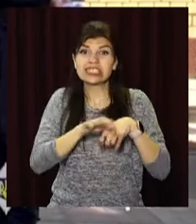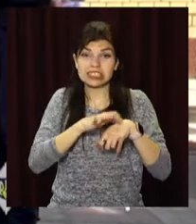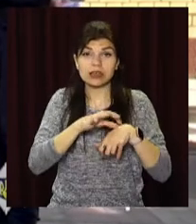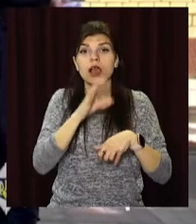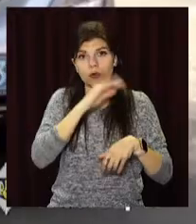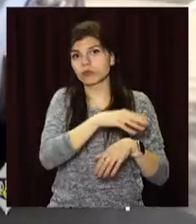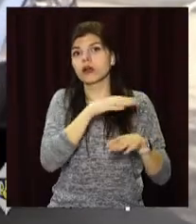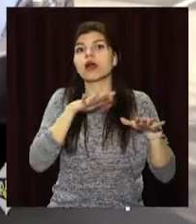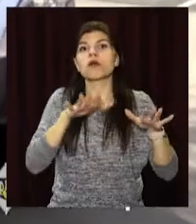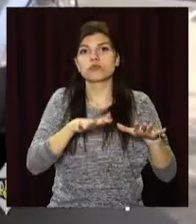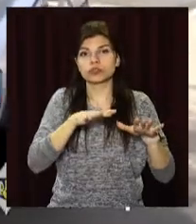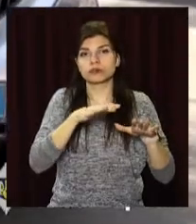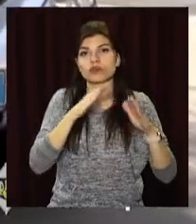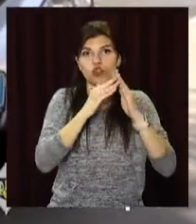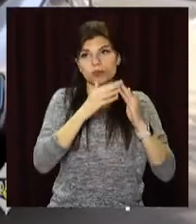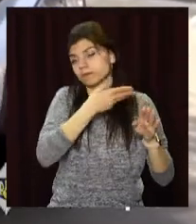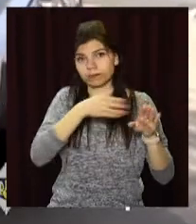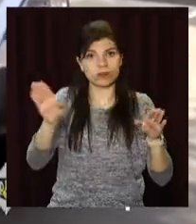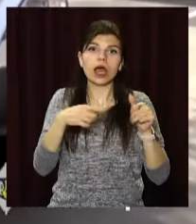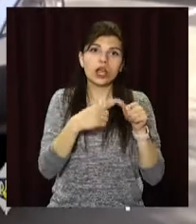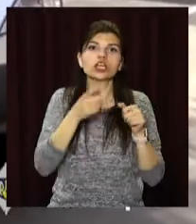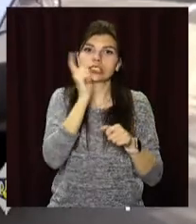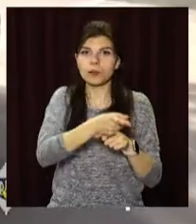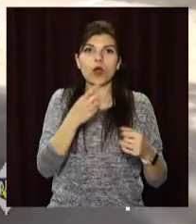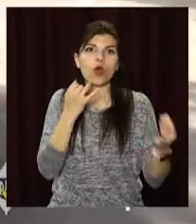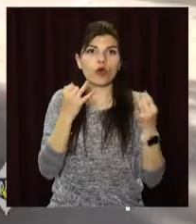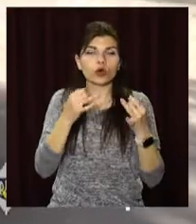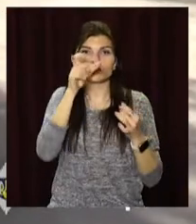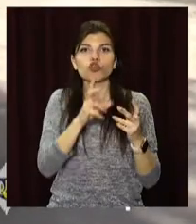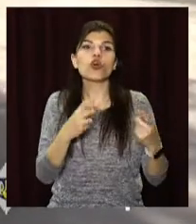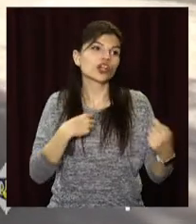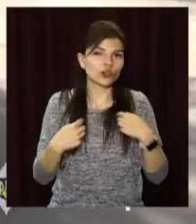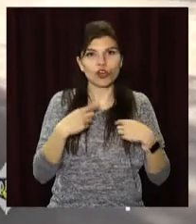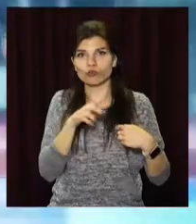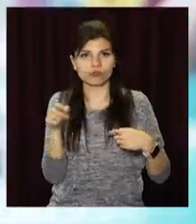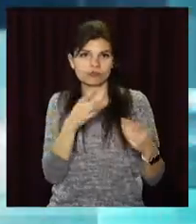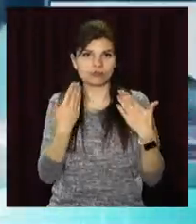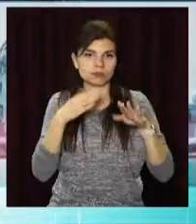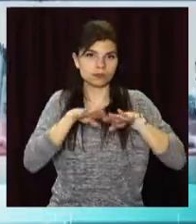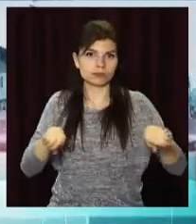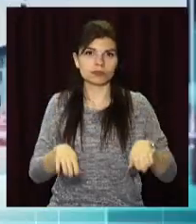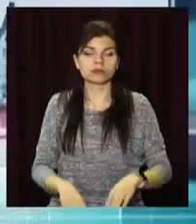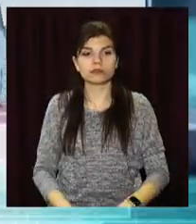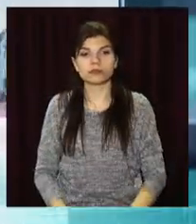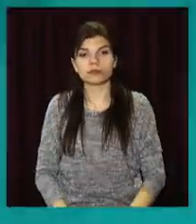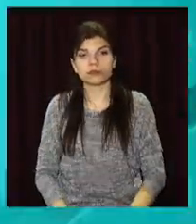місце проживання жертви і заборонити йому контактувати із постраждалою.